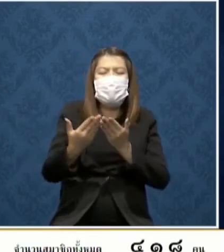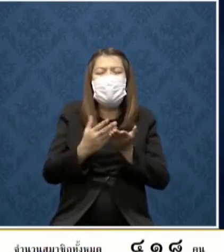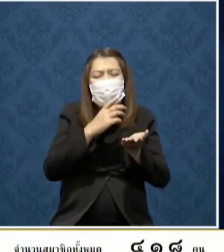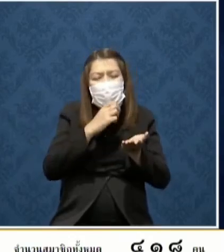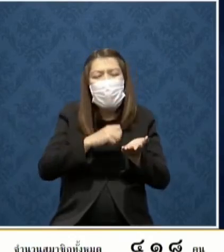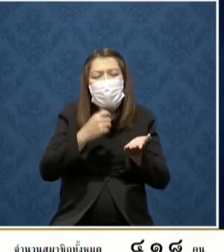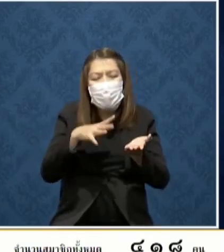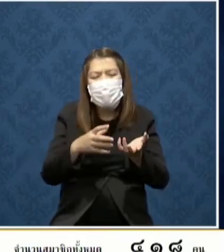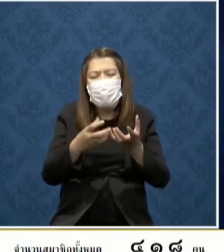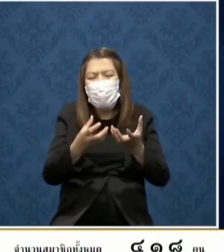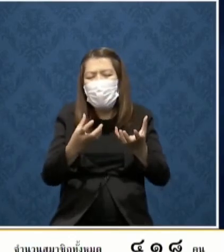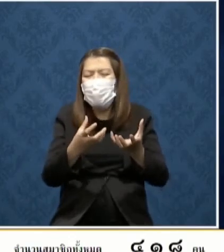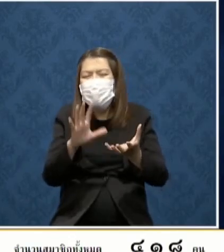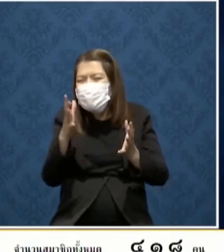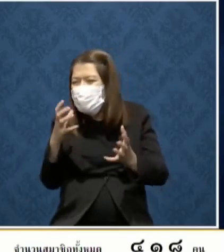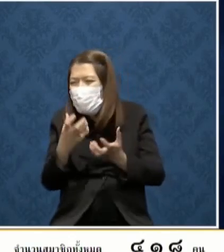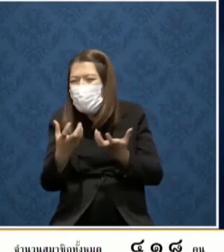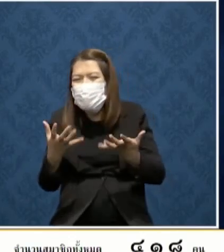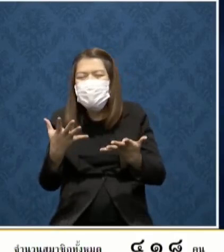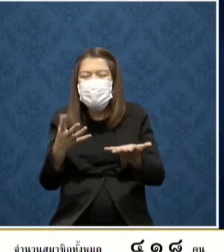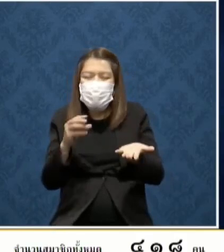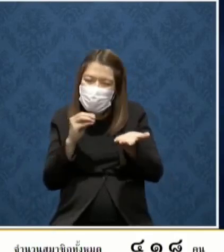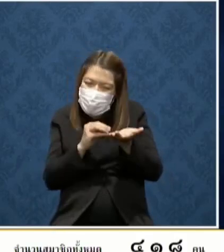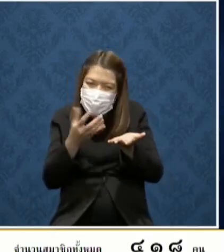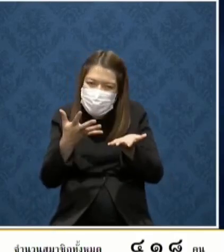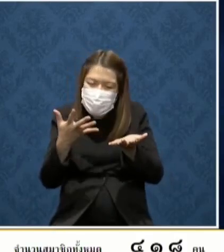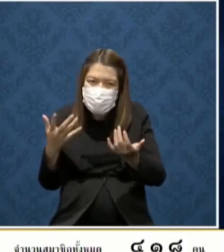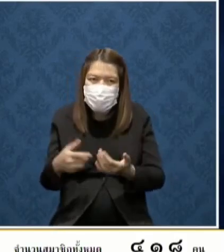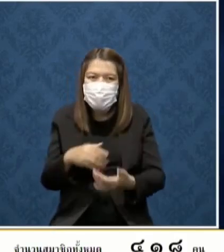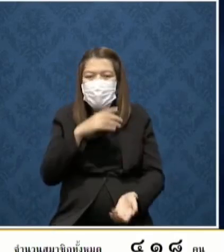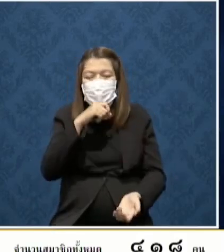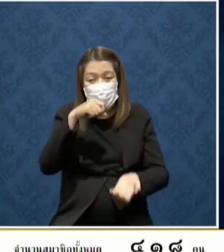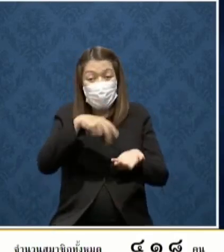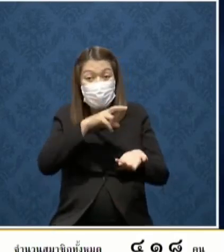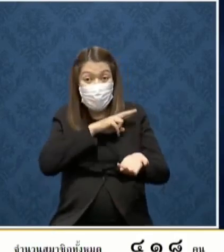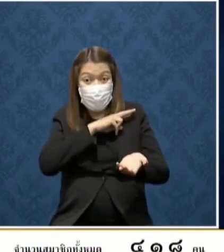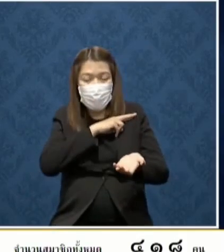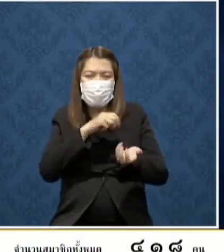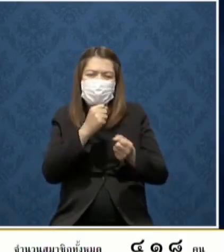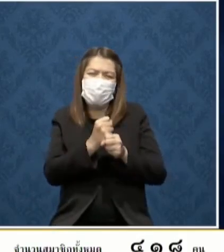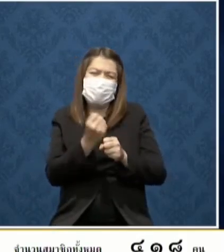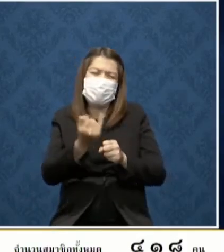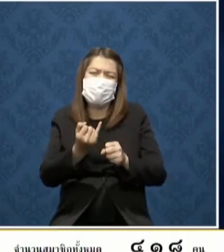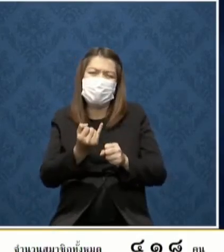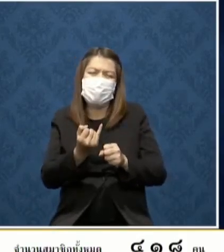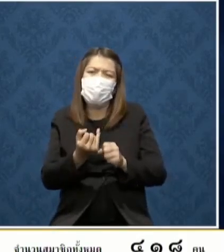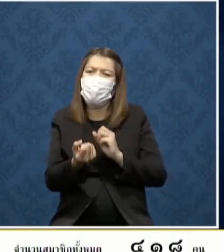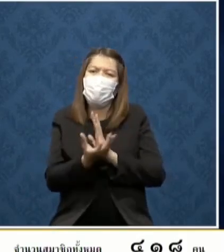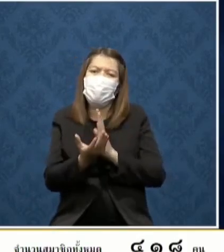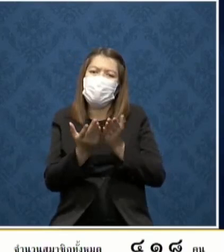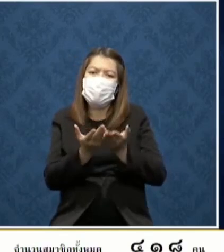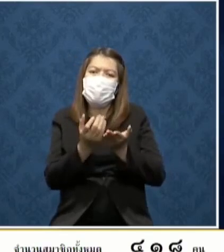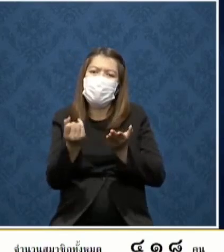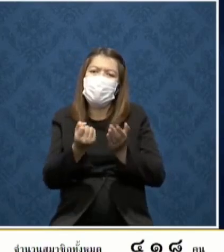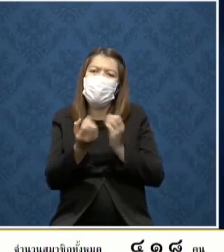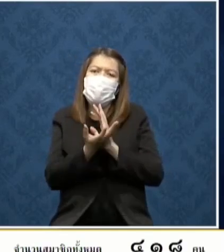้ว อะไรหาไม่ได้แล้ถ้หากว่า ซ้มทำเองเี่ย ถาทำได้มีดี จะยิ่งเปผลเสียต่อเรือ